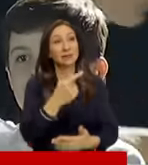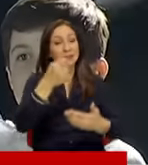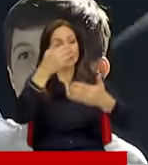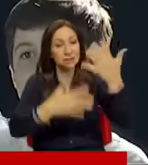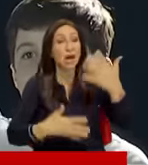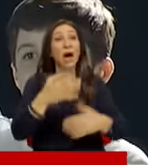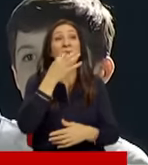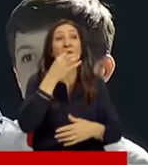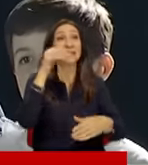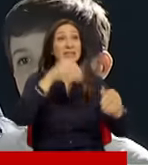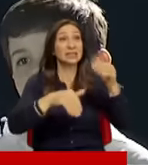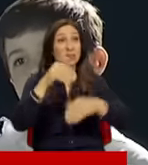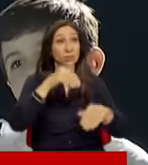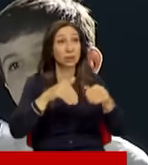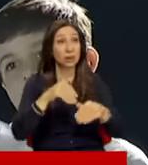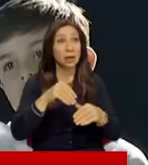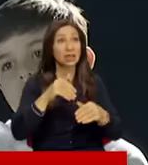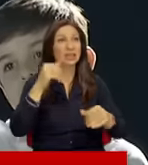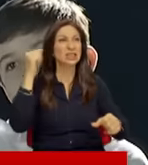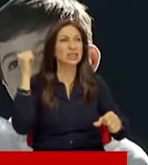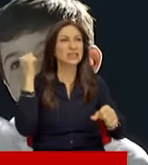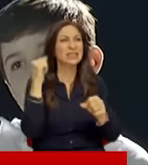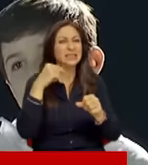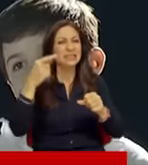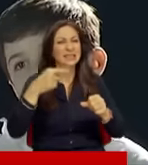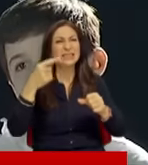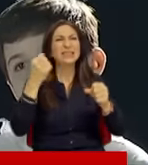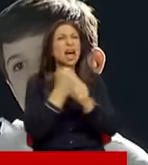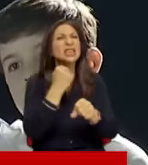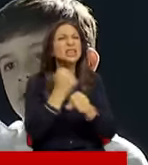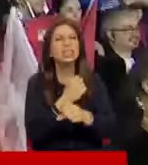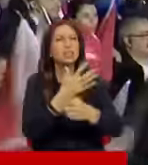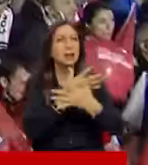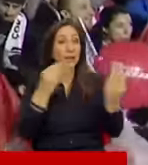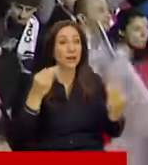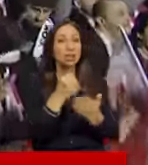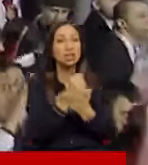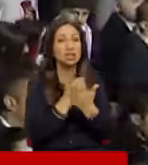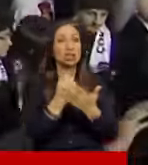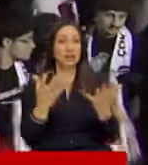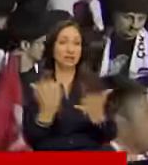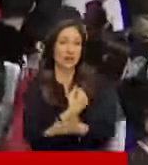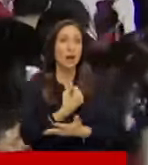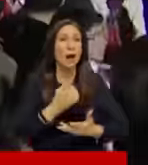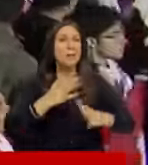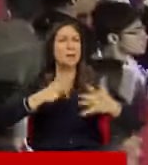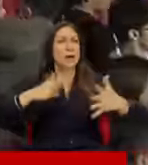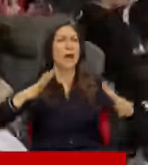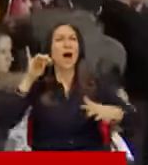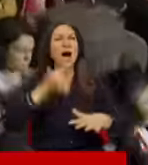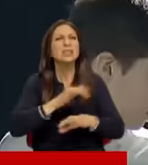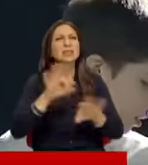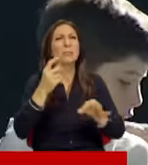sıraladı. Ankara'da seçimi beton kaybetti, yeşil kazandı. Şatafat ve haksız